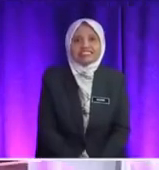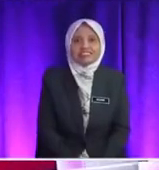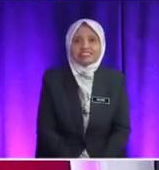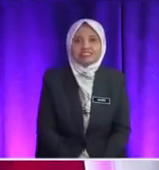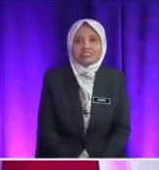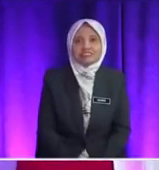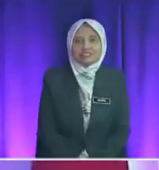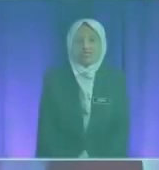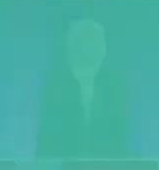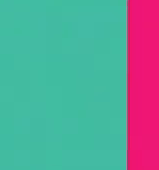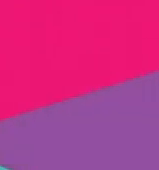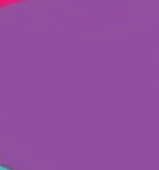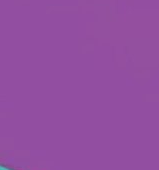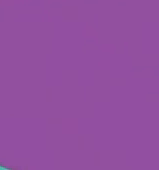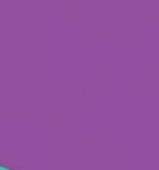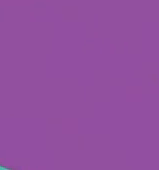di